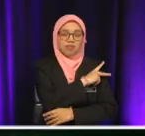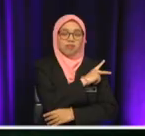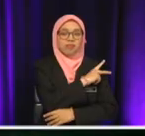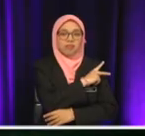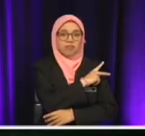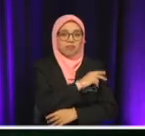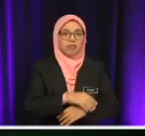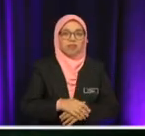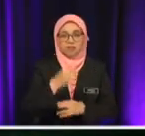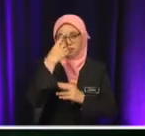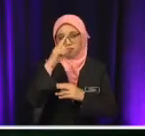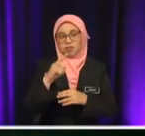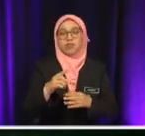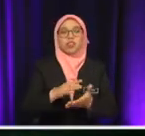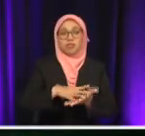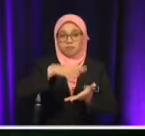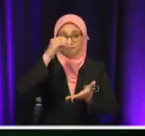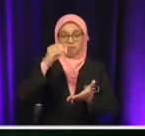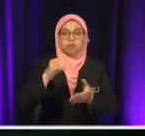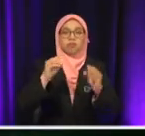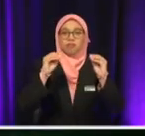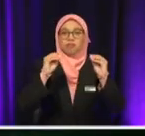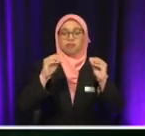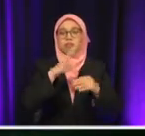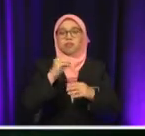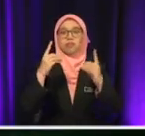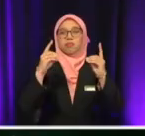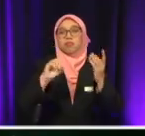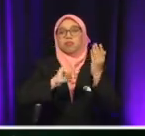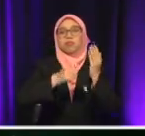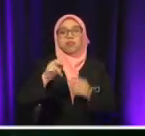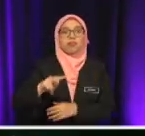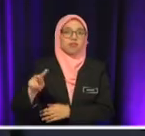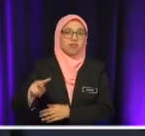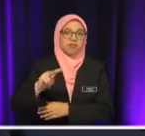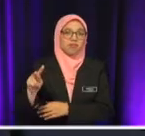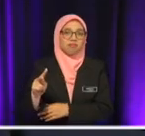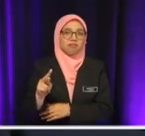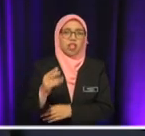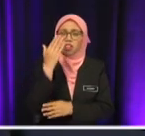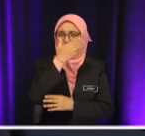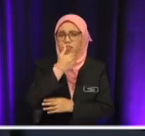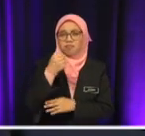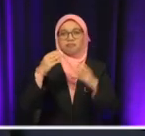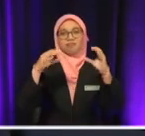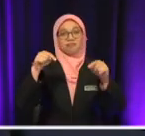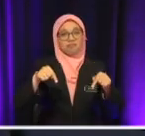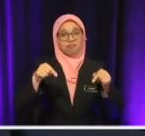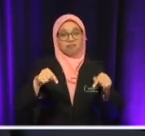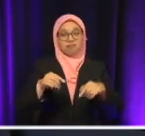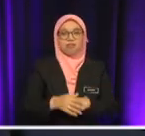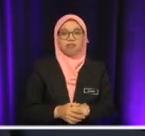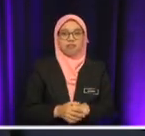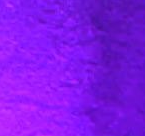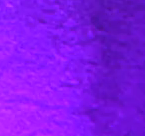Cikgu. Salam Syafiqah. Cikgu sihat? Alhamdulillah. Wah, berbunga-bunga cikgu hari ini. Okey, sebelum kita mulakan juga, saya ingin